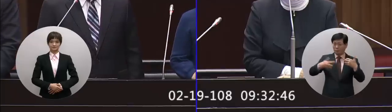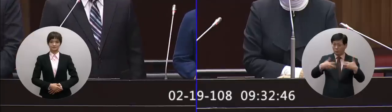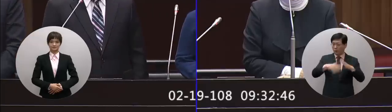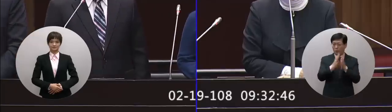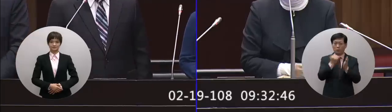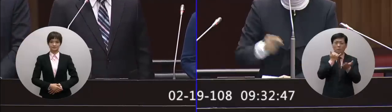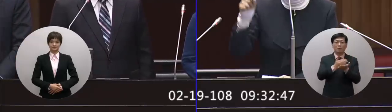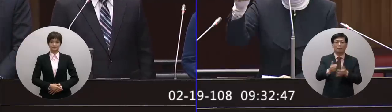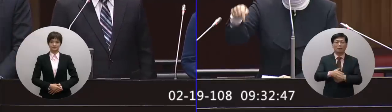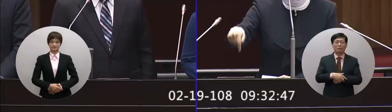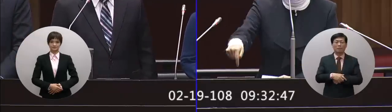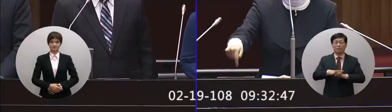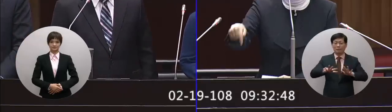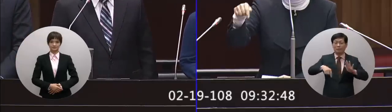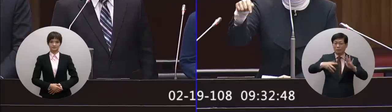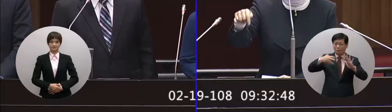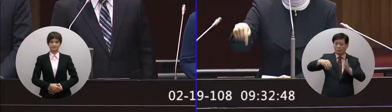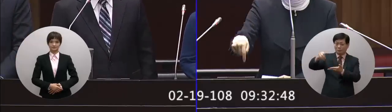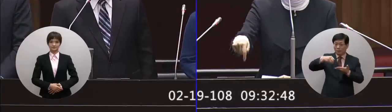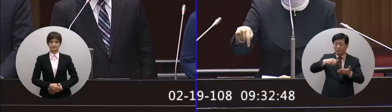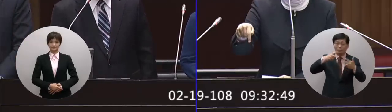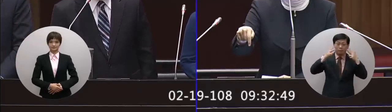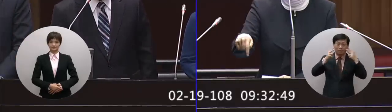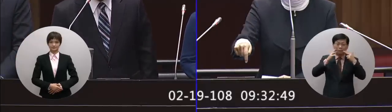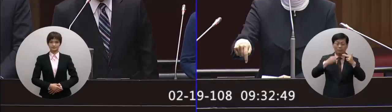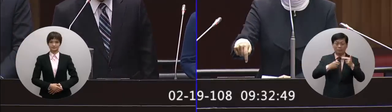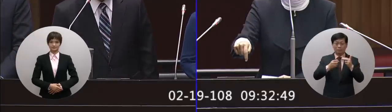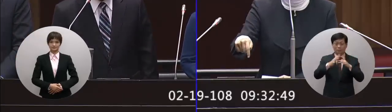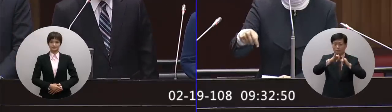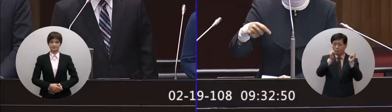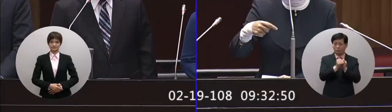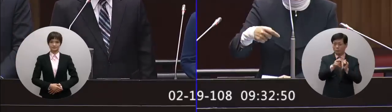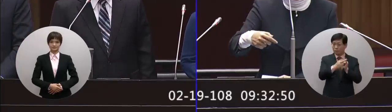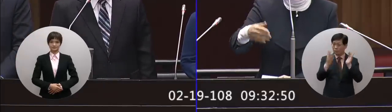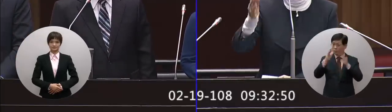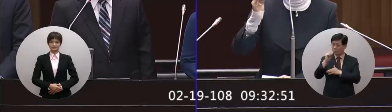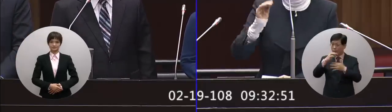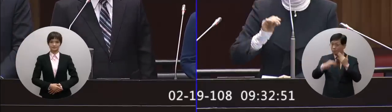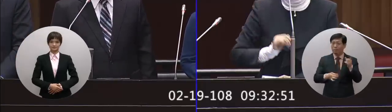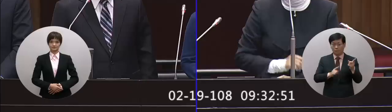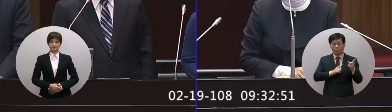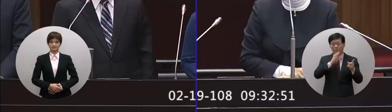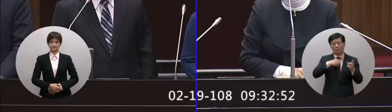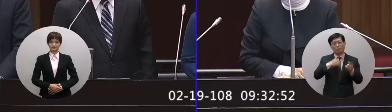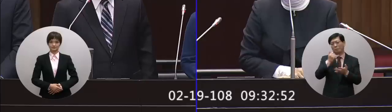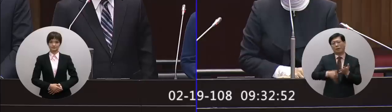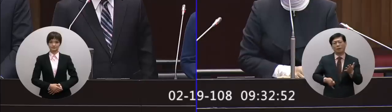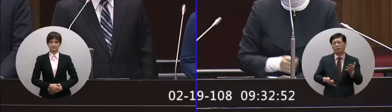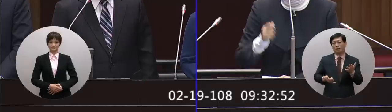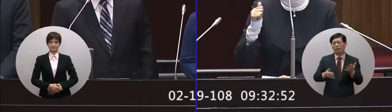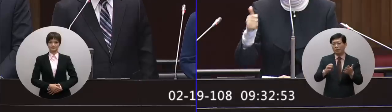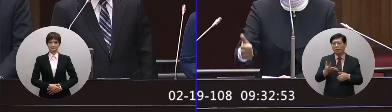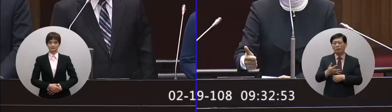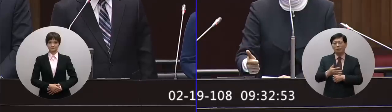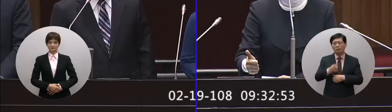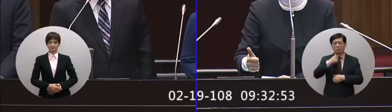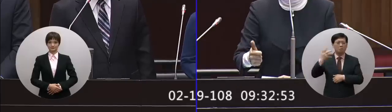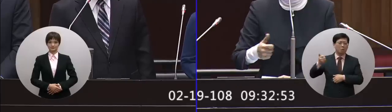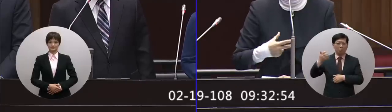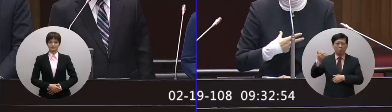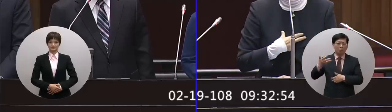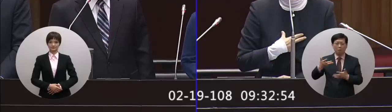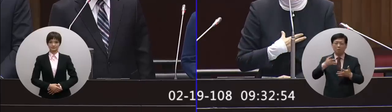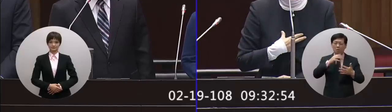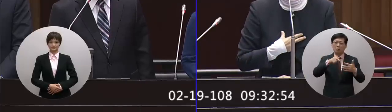解决。院长，现在送进来的原住民族转型正义条例，您还是收回去吧。因为口号式